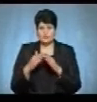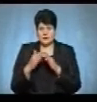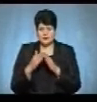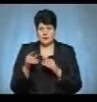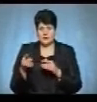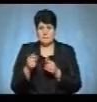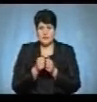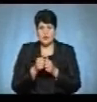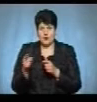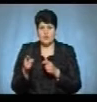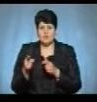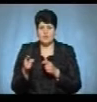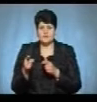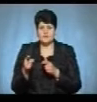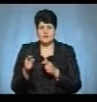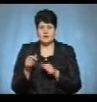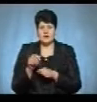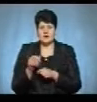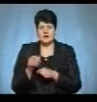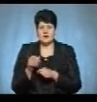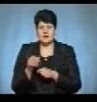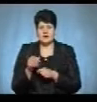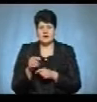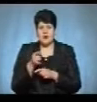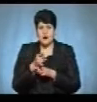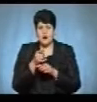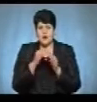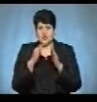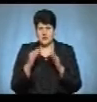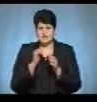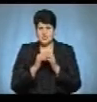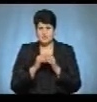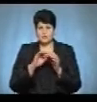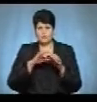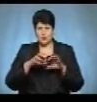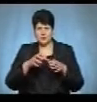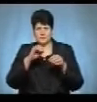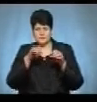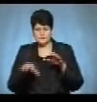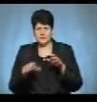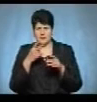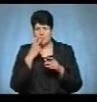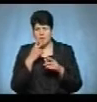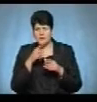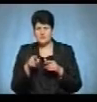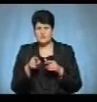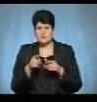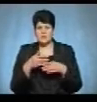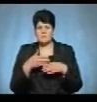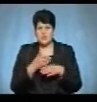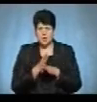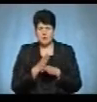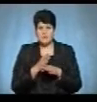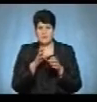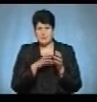його гаражом часто просідала бруківка. Потім звернувся до нас, бо він там розкопався, бачив, що там перелом каналізації. Ми